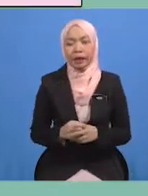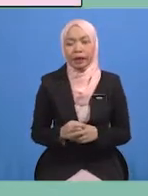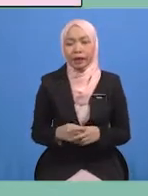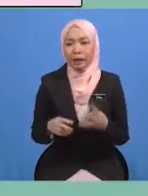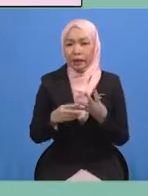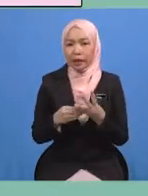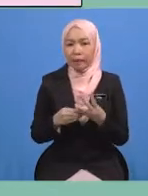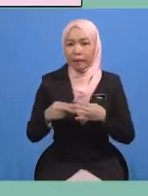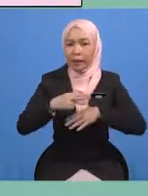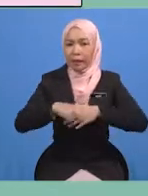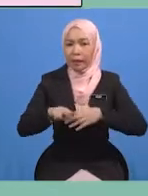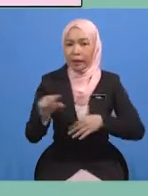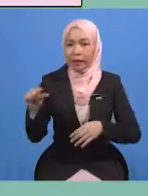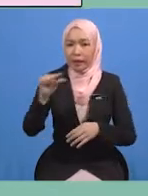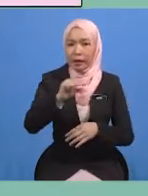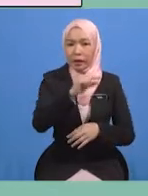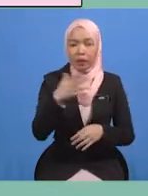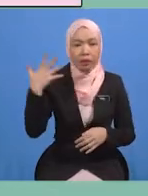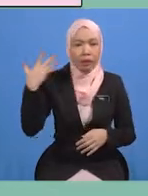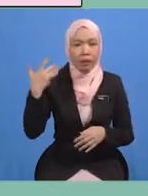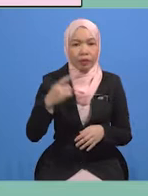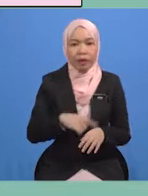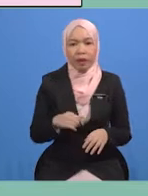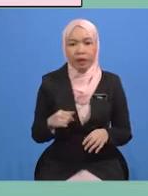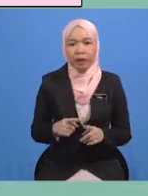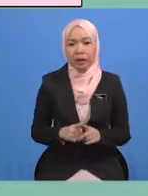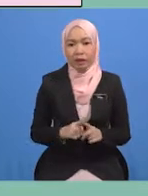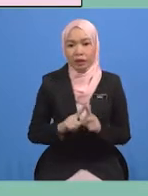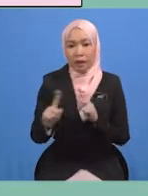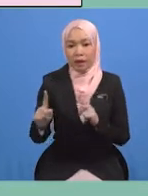menghantar gelombang bunyi ke jarak yang jauh.